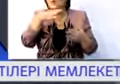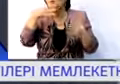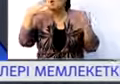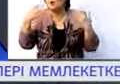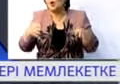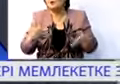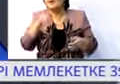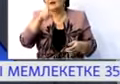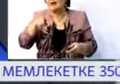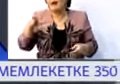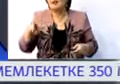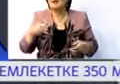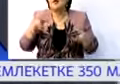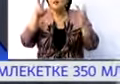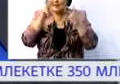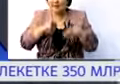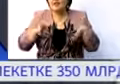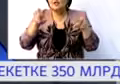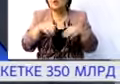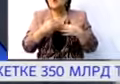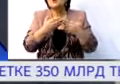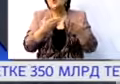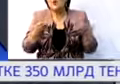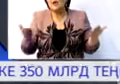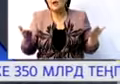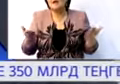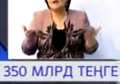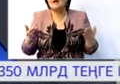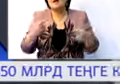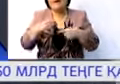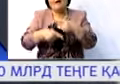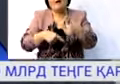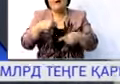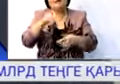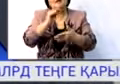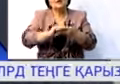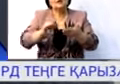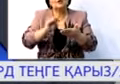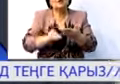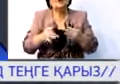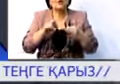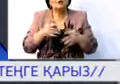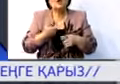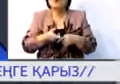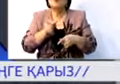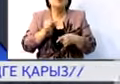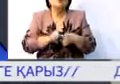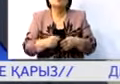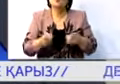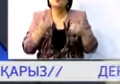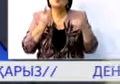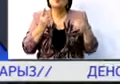кеткен адамдардың зерттеп, солардың антологиясын жасау деген, ол деген